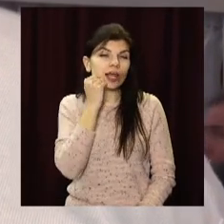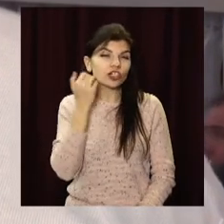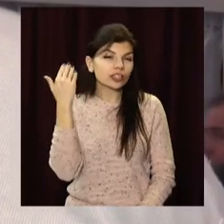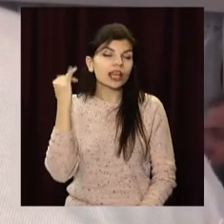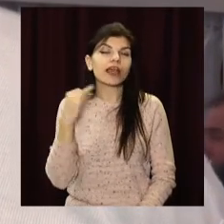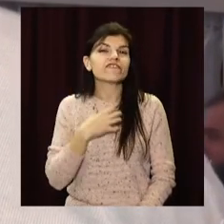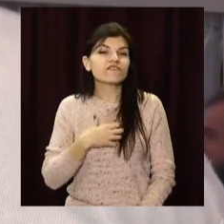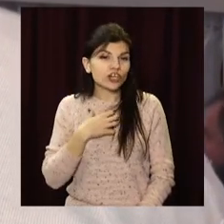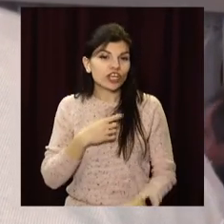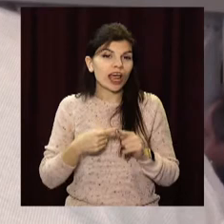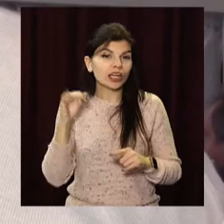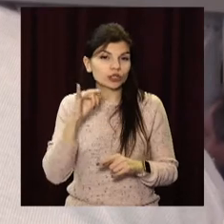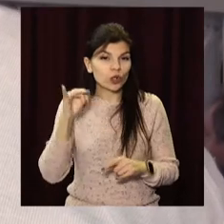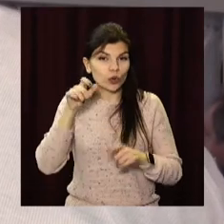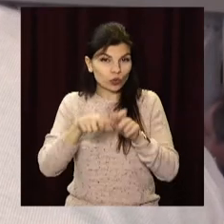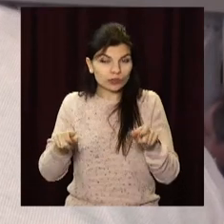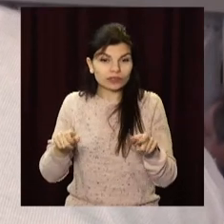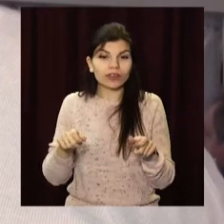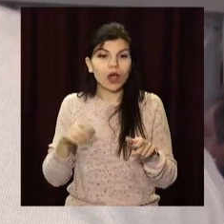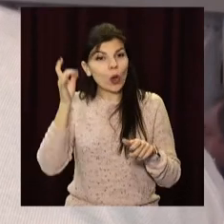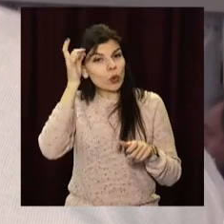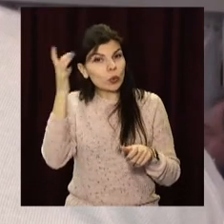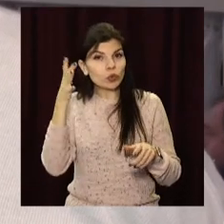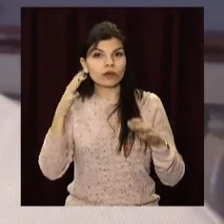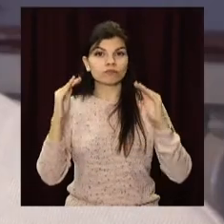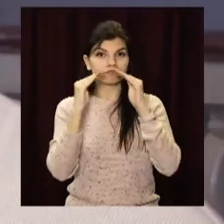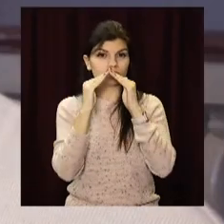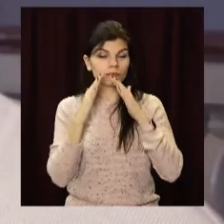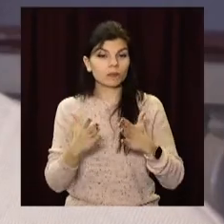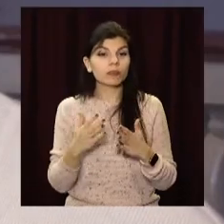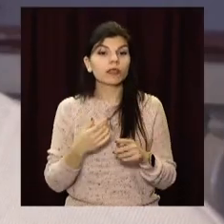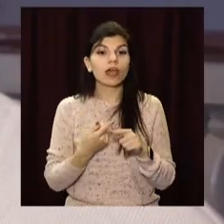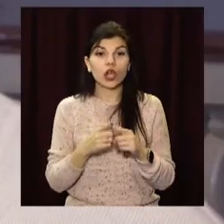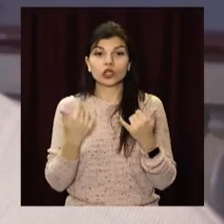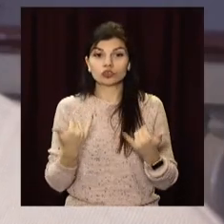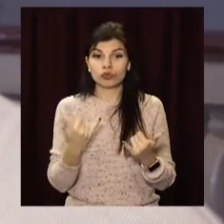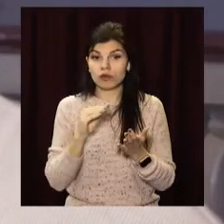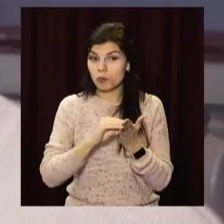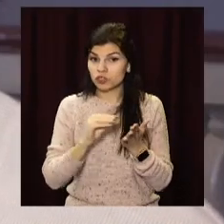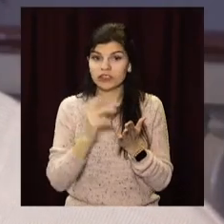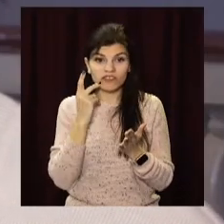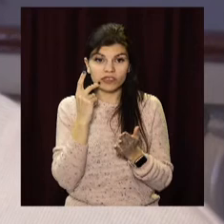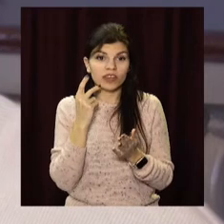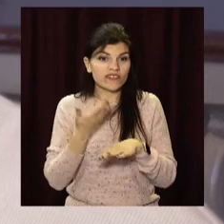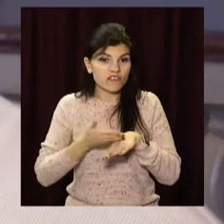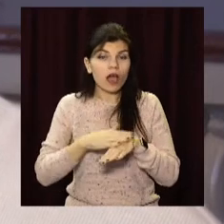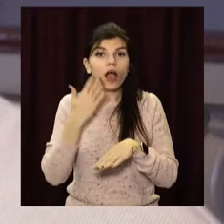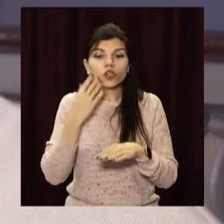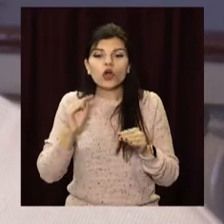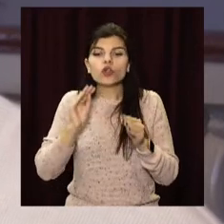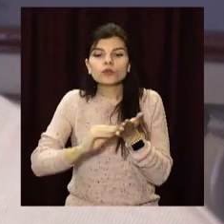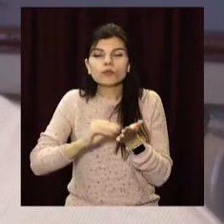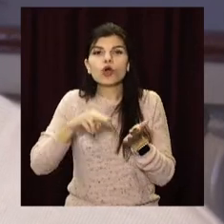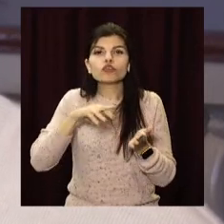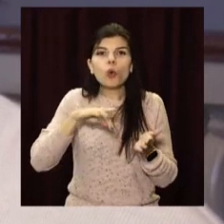і найважливіших в історії міста культурних об'єктів. Дописати сучасність завжди важко. Насправді, коли дописували, ми вважали,